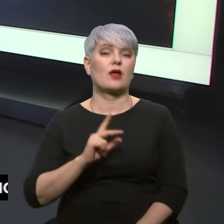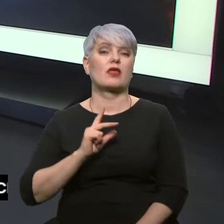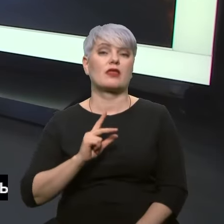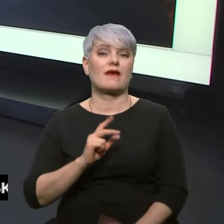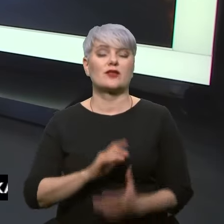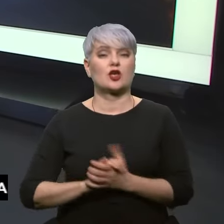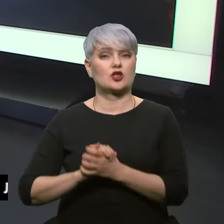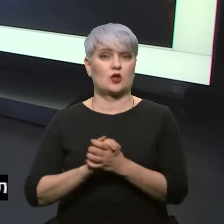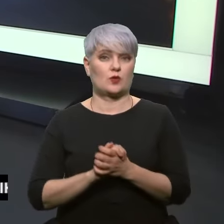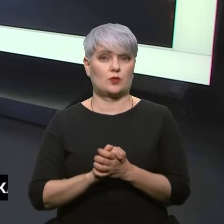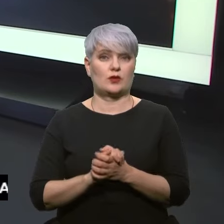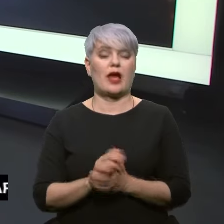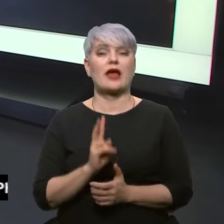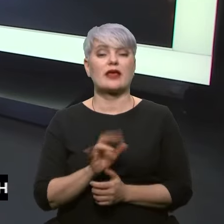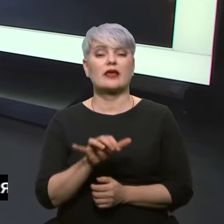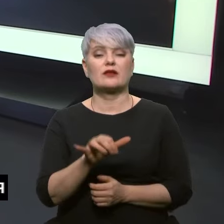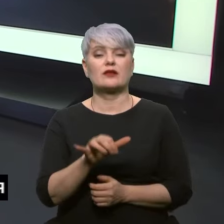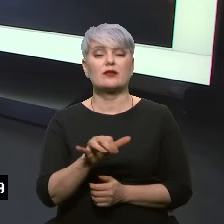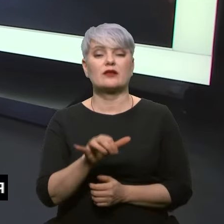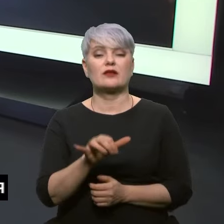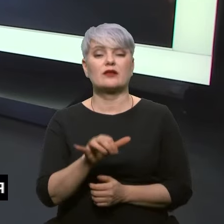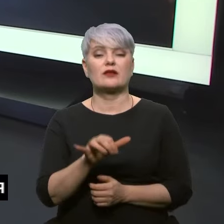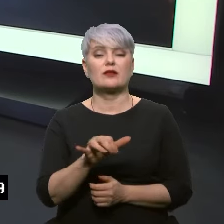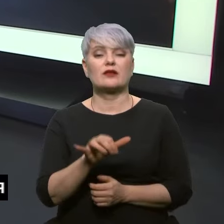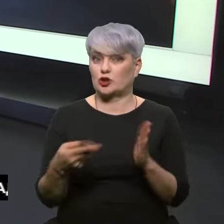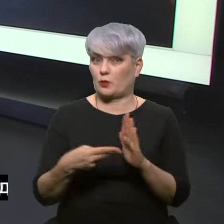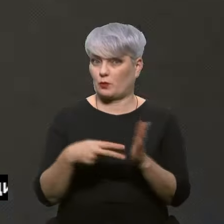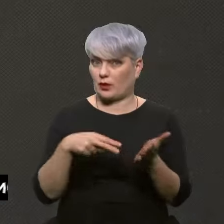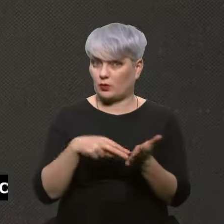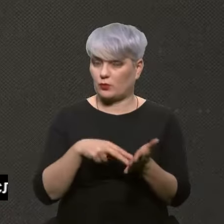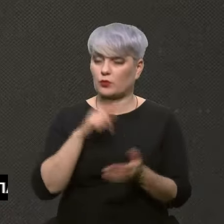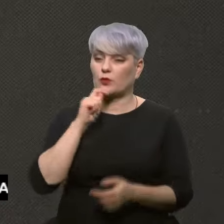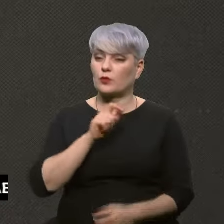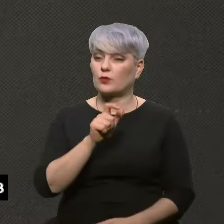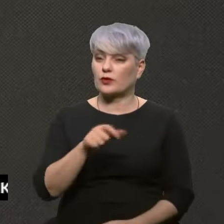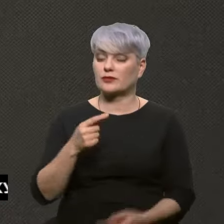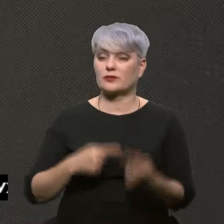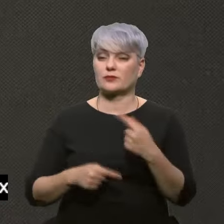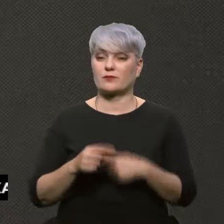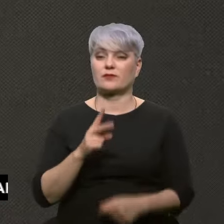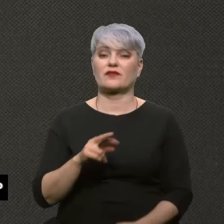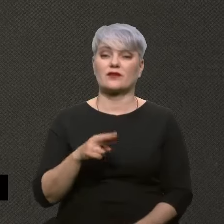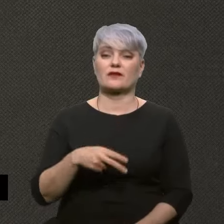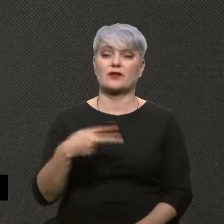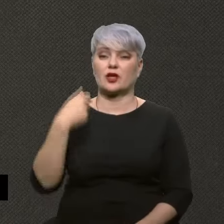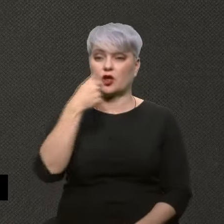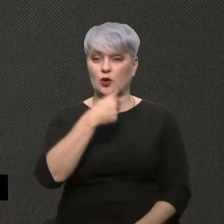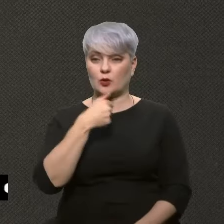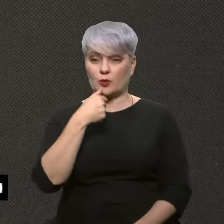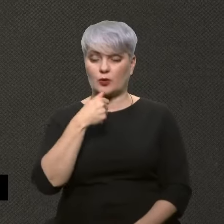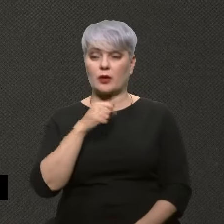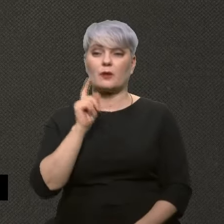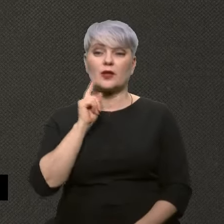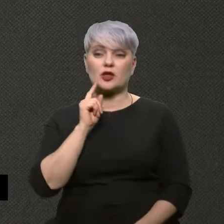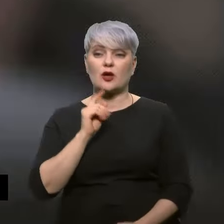від війни, чи планують українці повертатися? Дивіться далі. з квітня 22-го року під